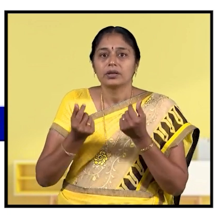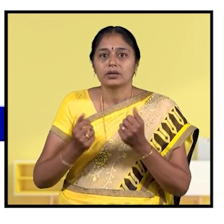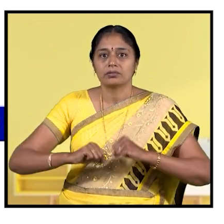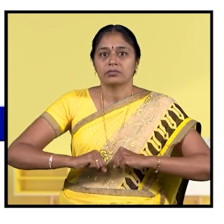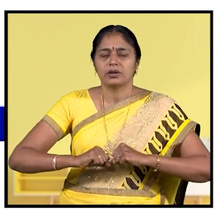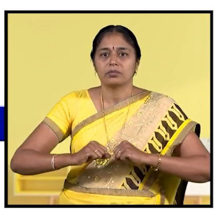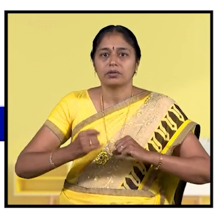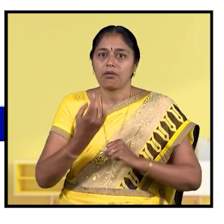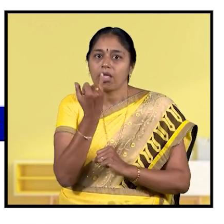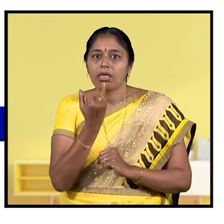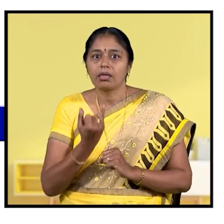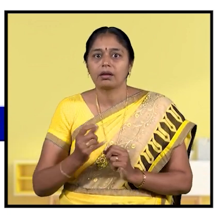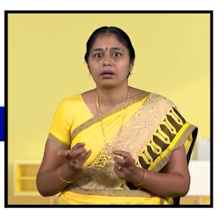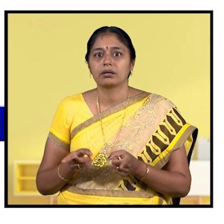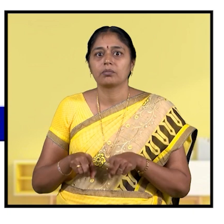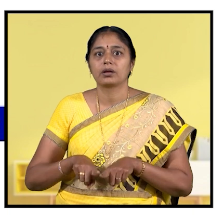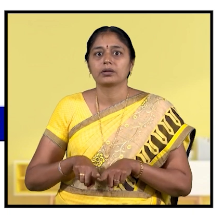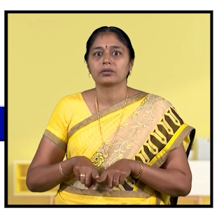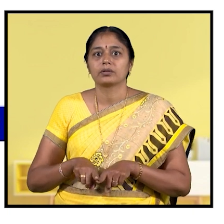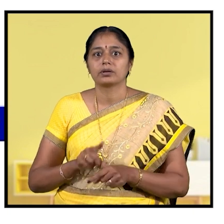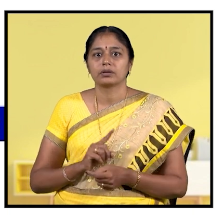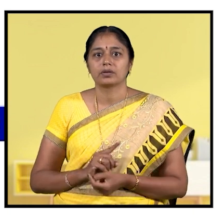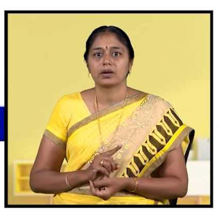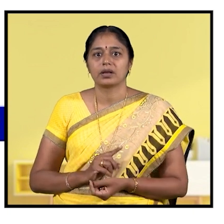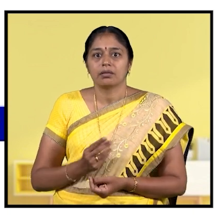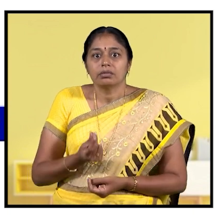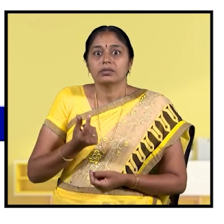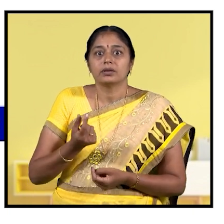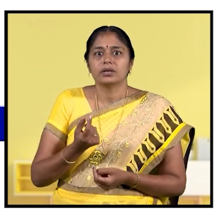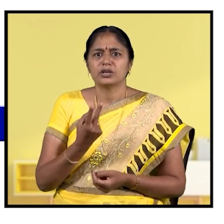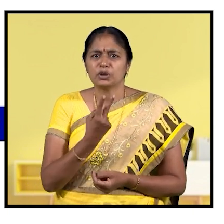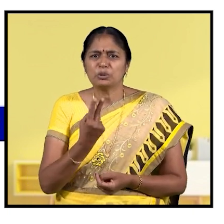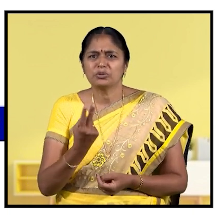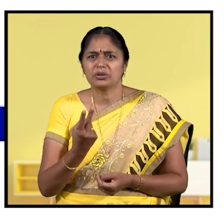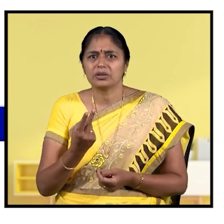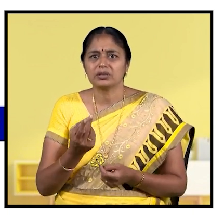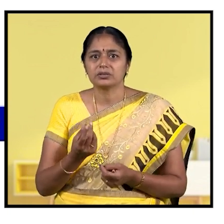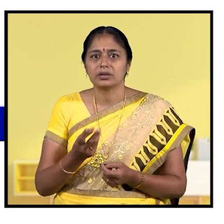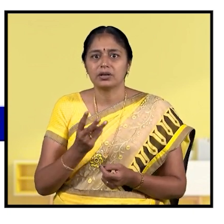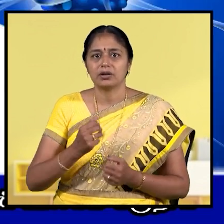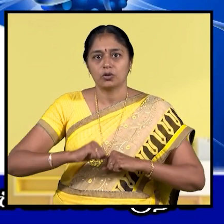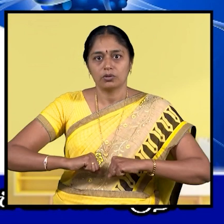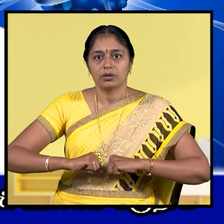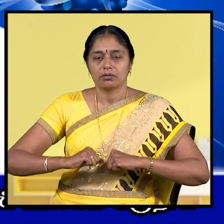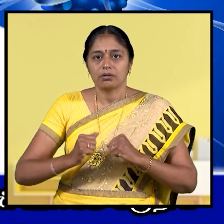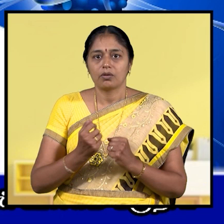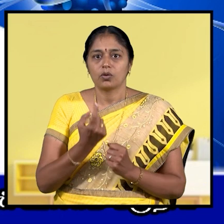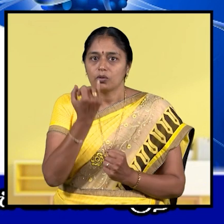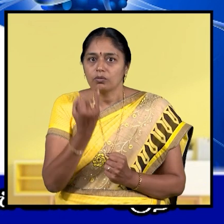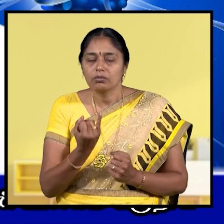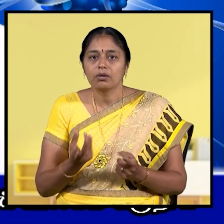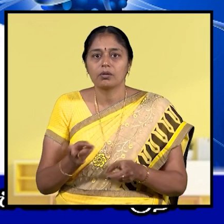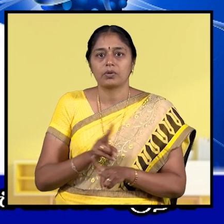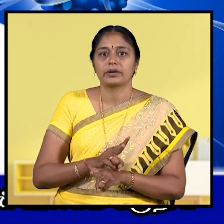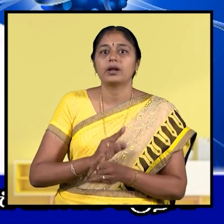போச்சுன்னா உடனே நீங்கள் அதிர்ச்சி அடைய வேண்டியதில்லை. பாதி அளவு எடை குறைஞ்சி திடீர்னு பாதி அளவு 2-3 குறைஞ்சி போச்சுன்னா கண்டிப்பாக அது ஒரு HIV வைரஸுடைய தாக்கமாக